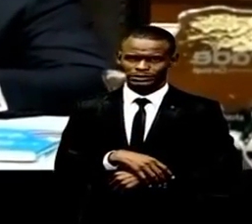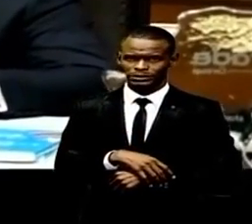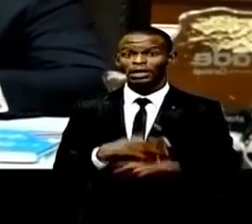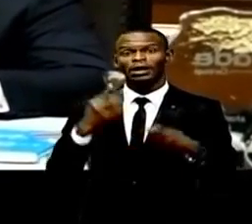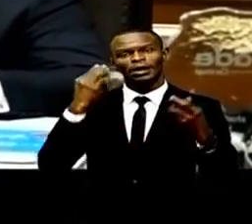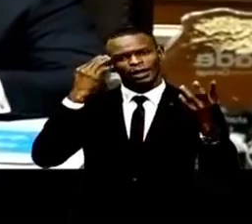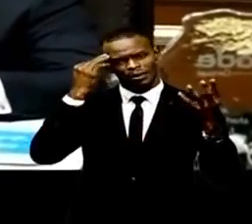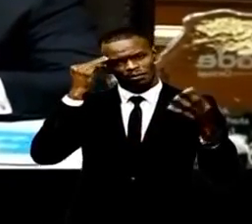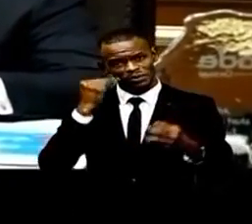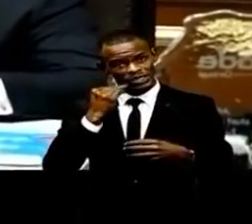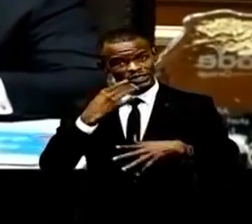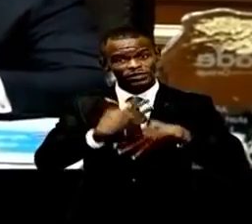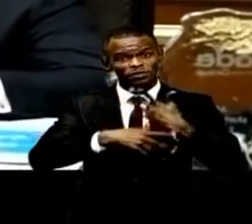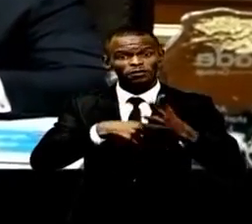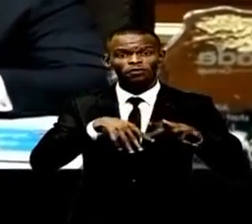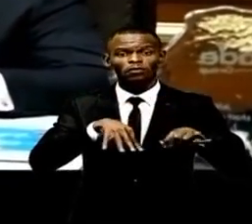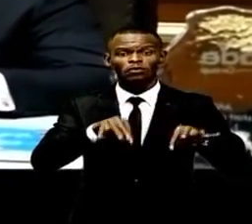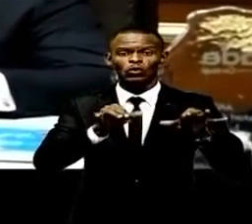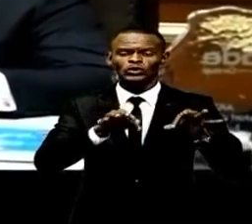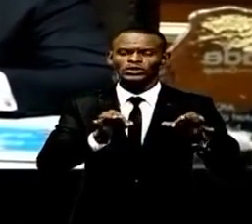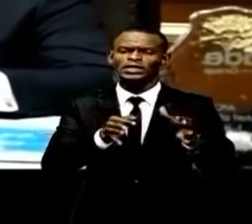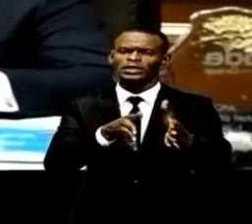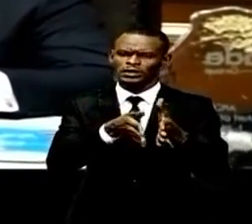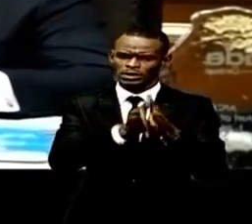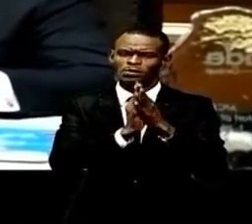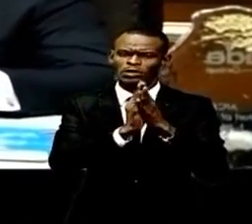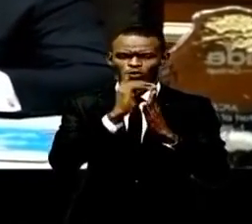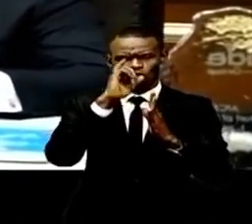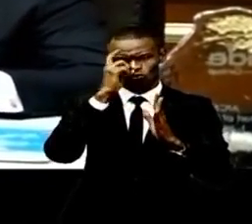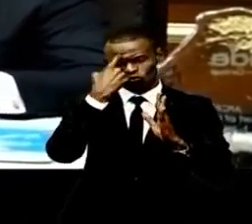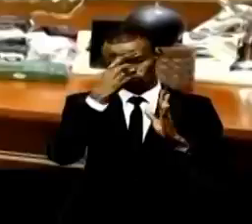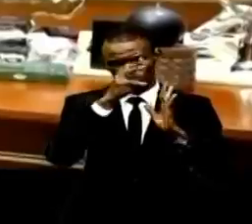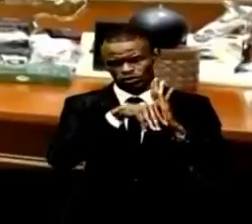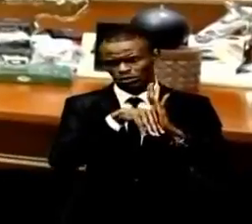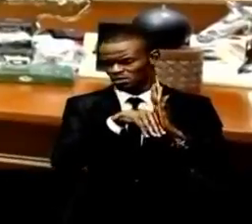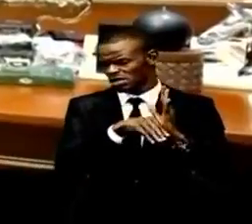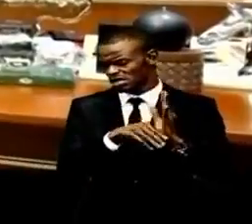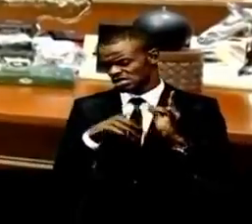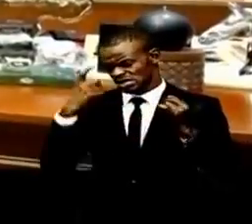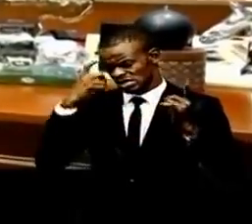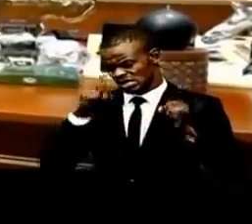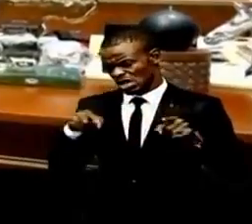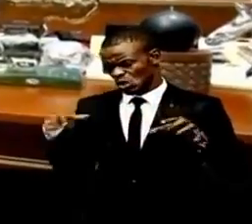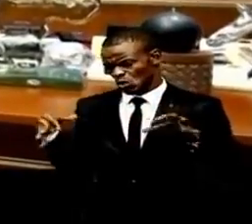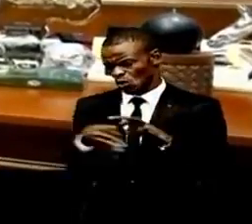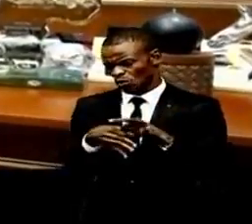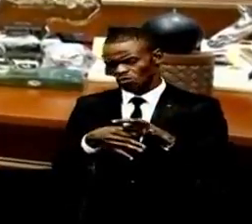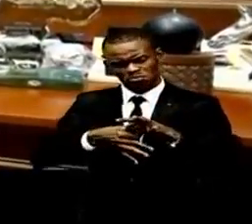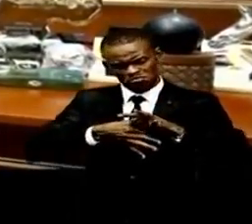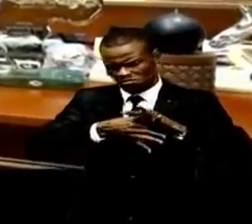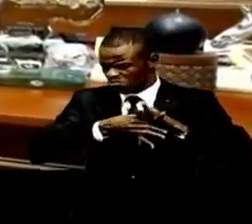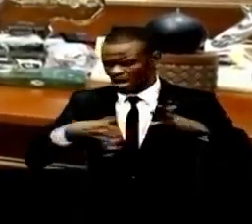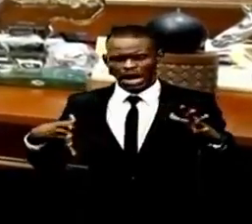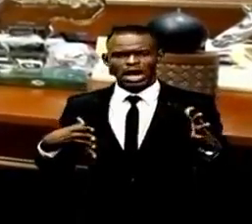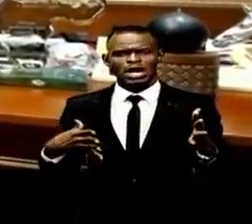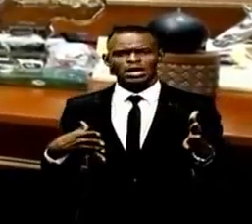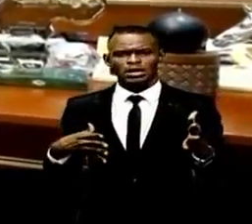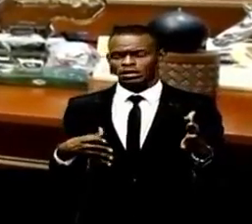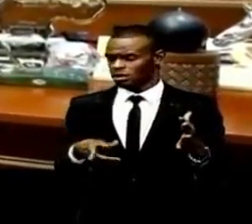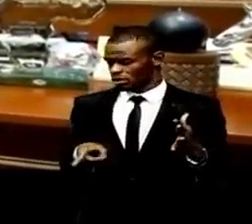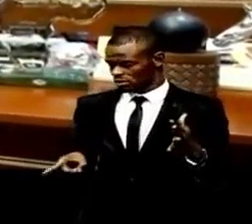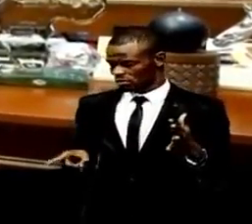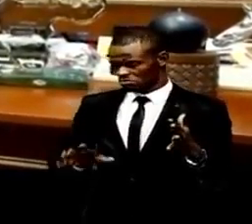Affaires foncières a sollicité du gouvernement la résiliation de son contrat et qu'à l'issue de cette résiliation,